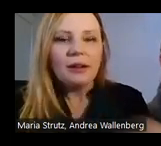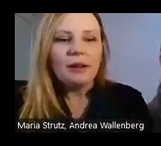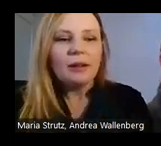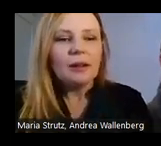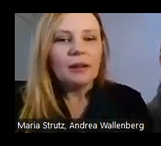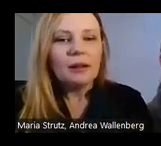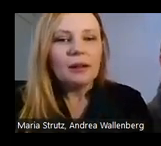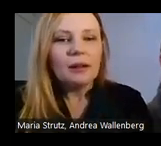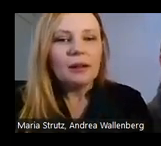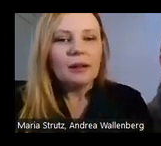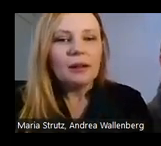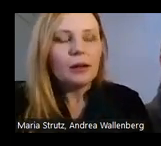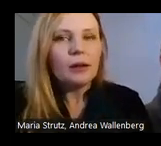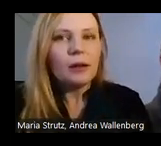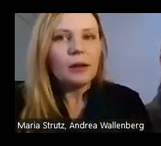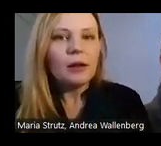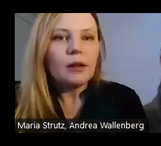konversation.